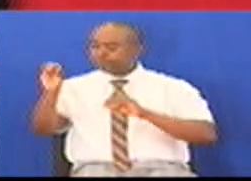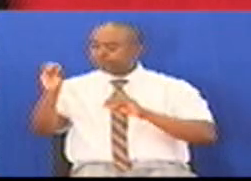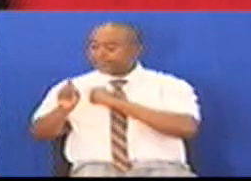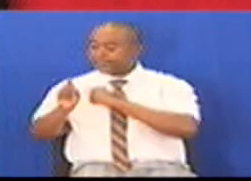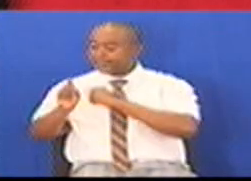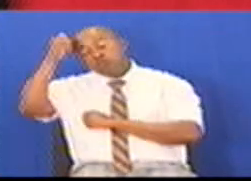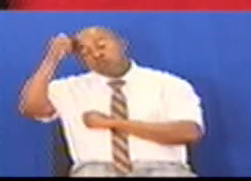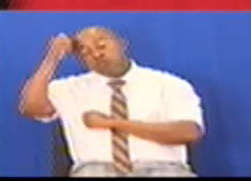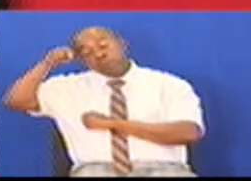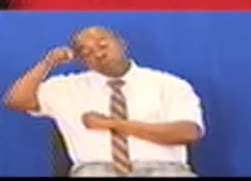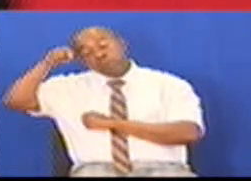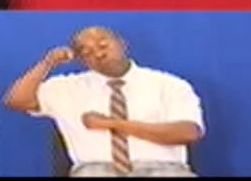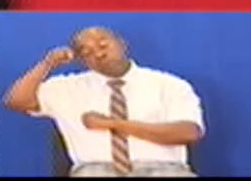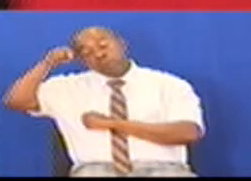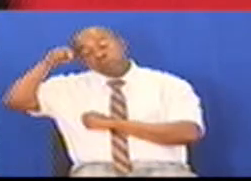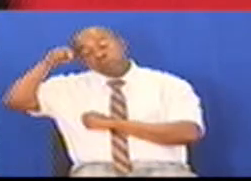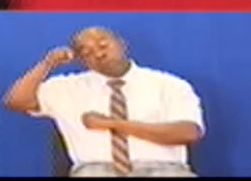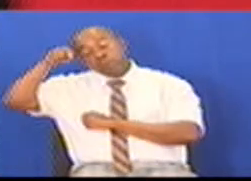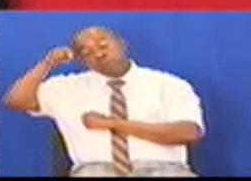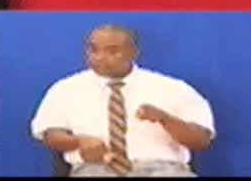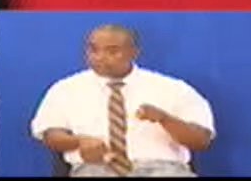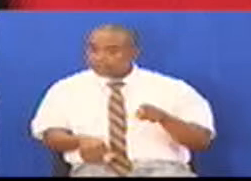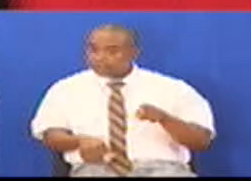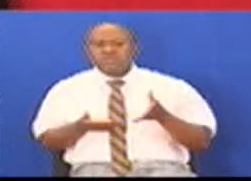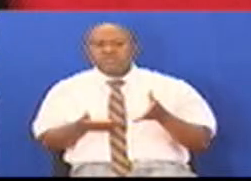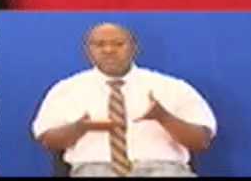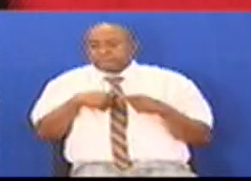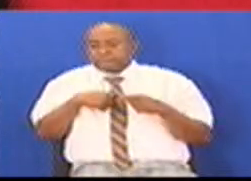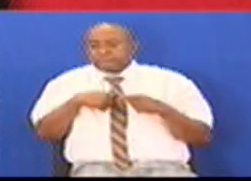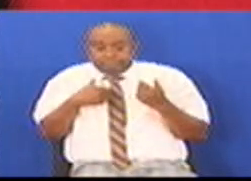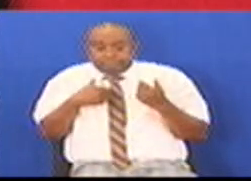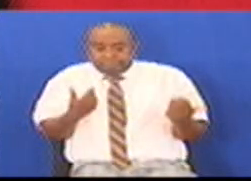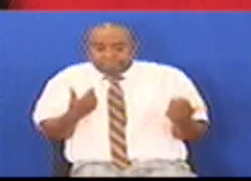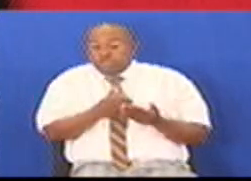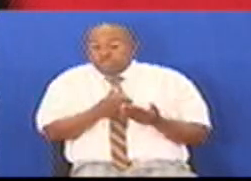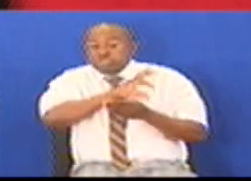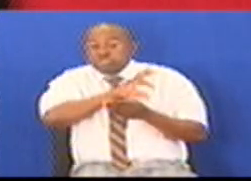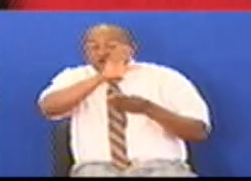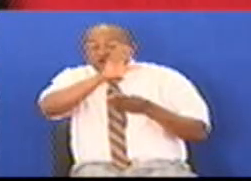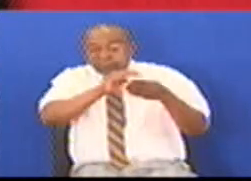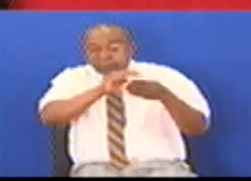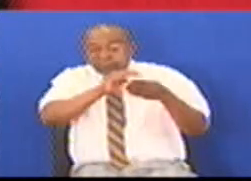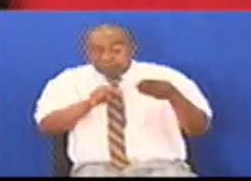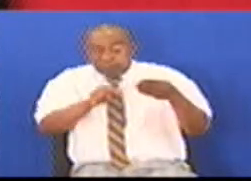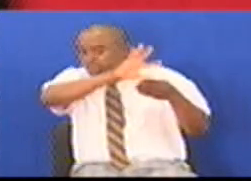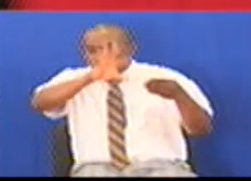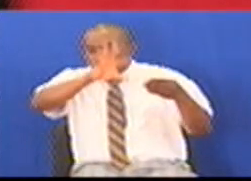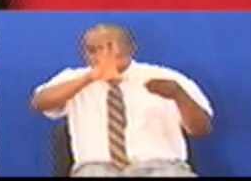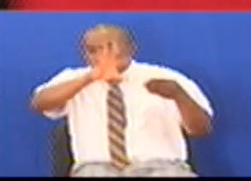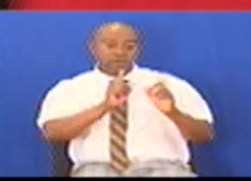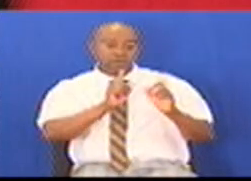kumbukumbu za bunge kwa sababu sitaweza kusoma maeneo yote ya taarifa hii.